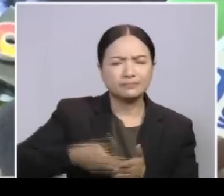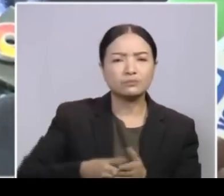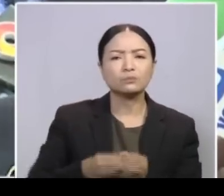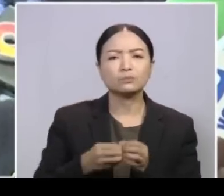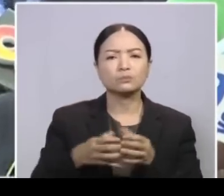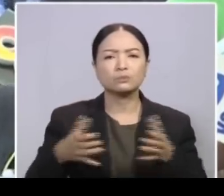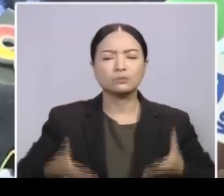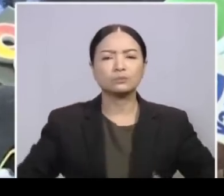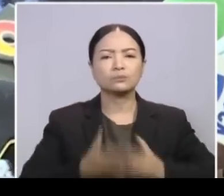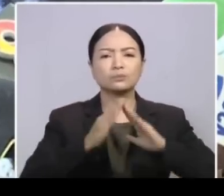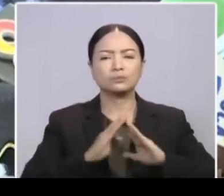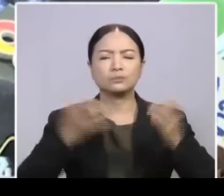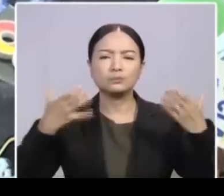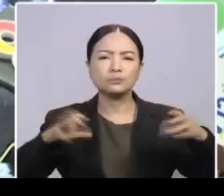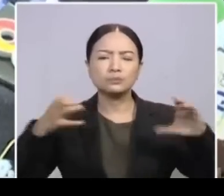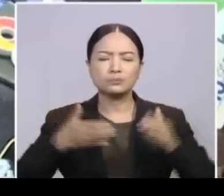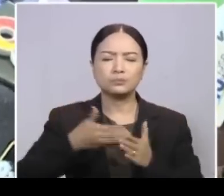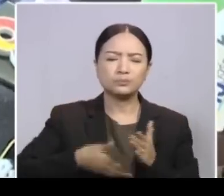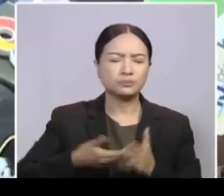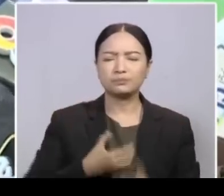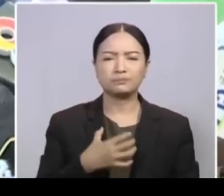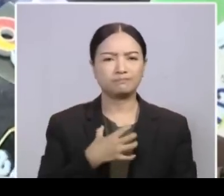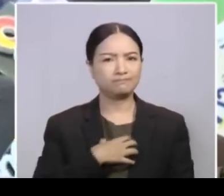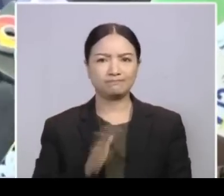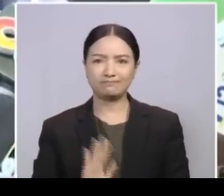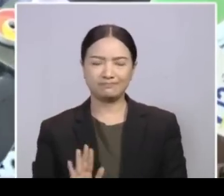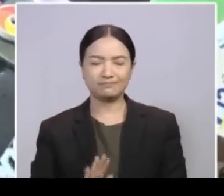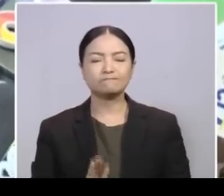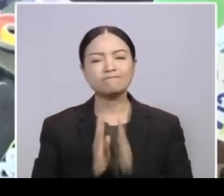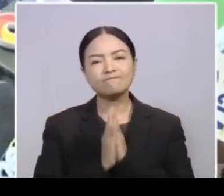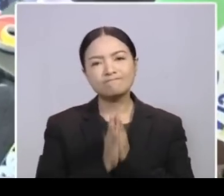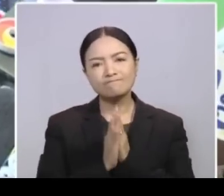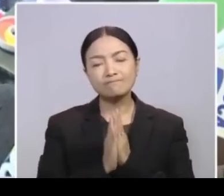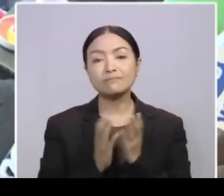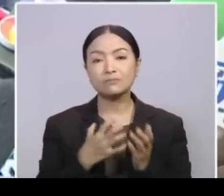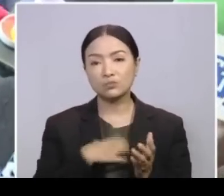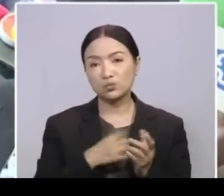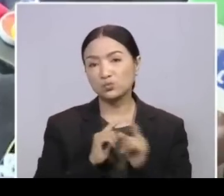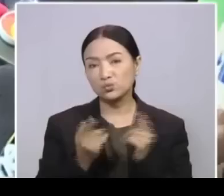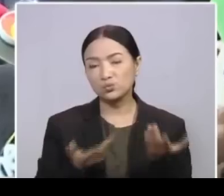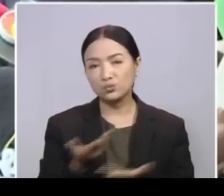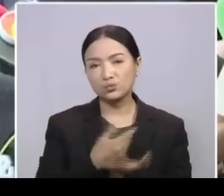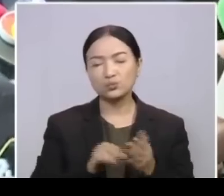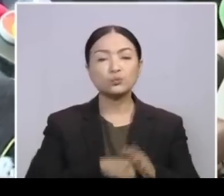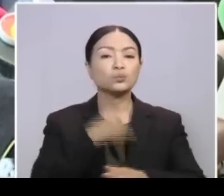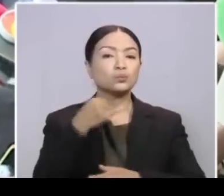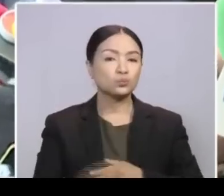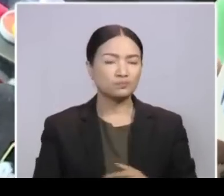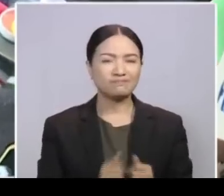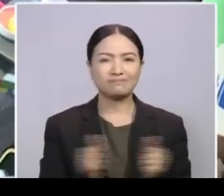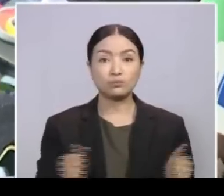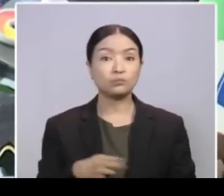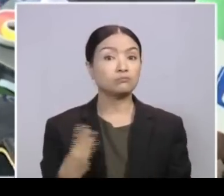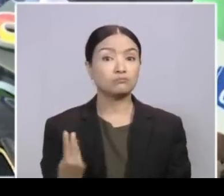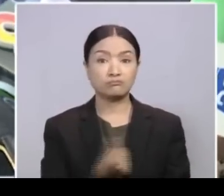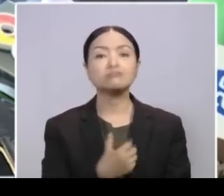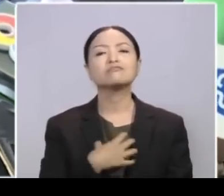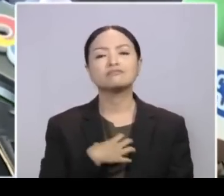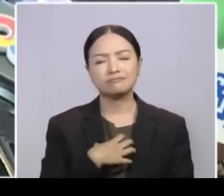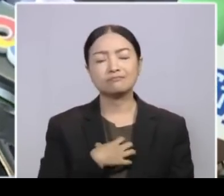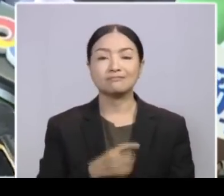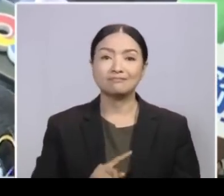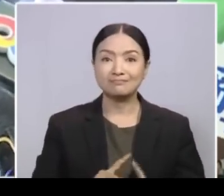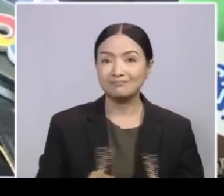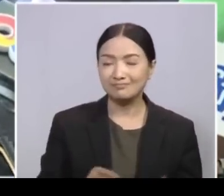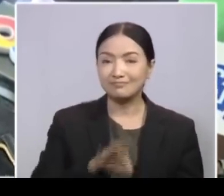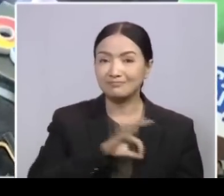ญเติบโตของรัฐบาลแล้วก็ภาวนาด้วยนะว่าอยากให้การเจรจาเนี่ยจบลงได้ด้วยดีแล้วก็เร็วขึ้นแต่ว่ายื